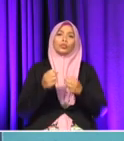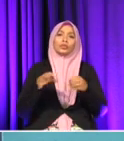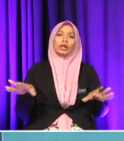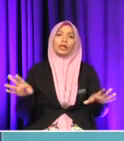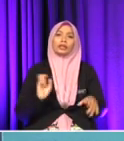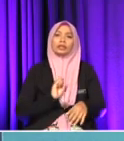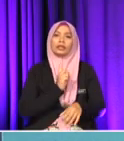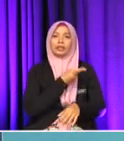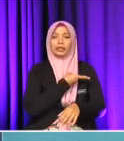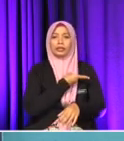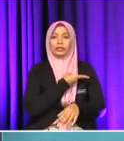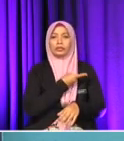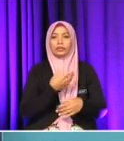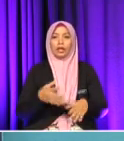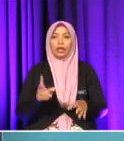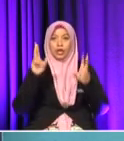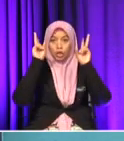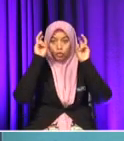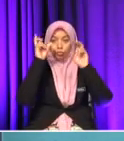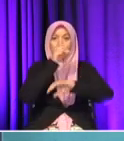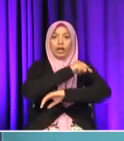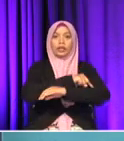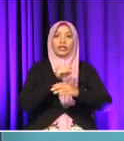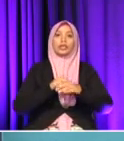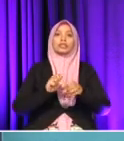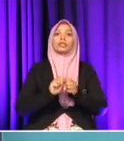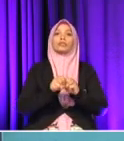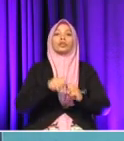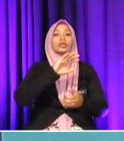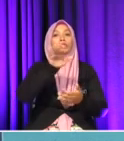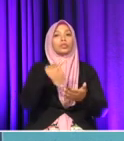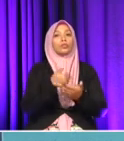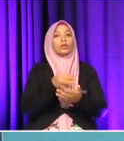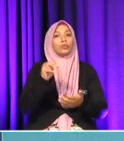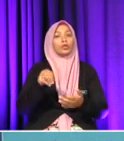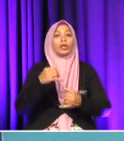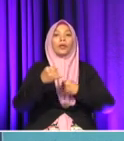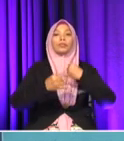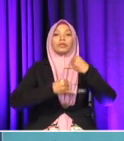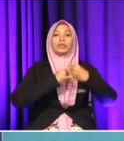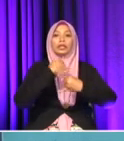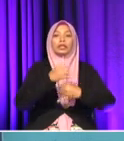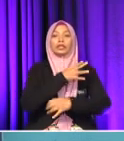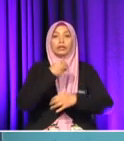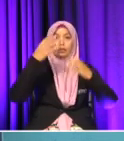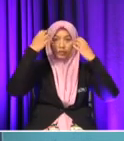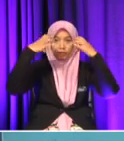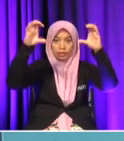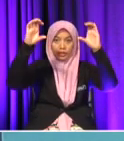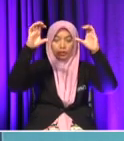kupas topi identity Cobra ini Semoga semua murid ee Merdeka Cemerlang